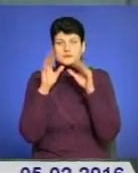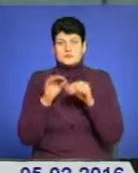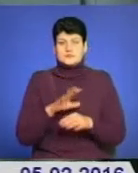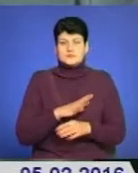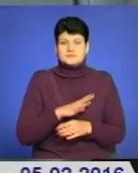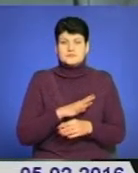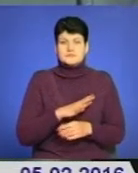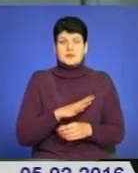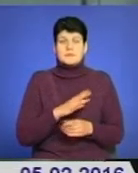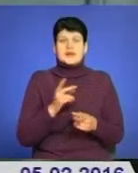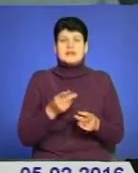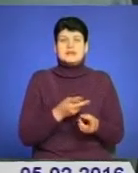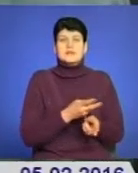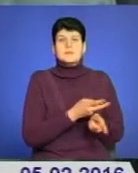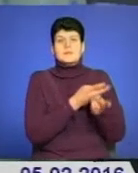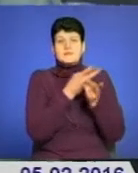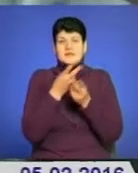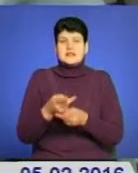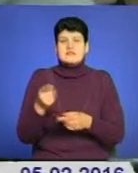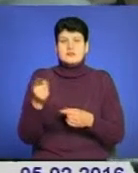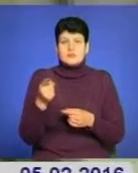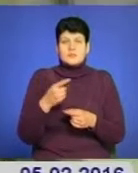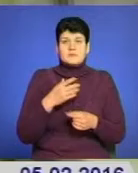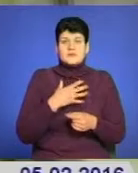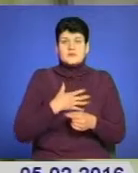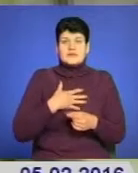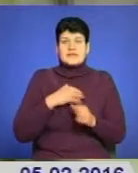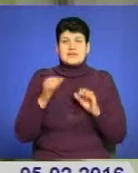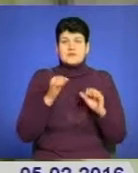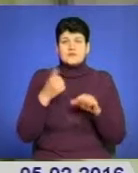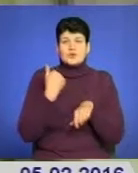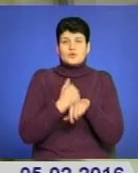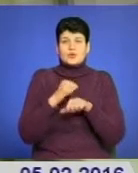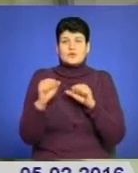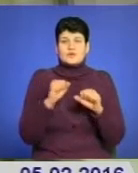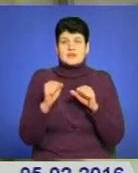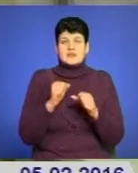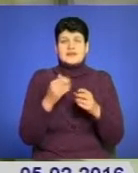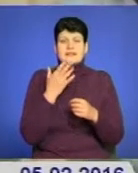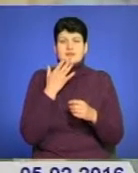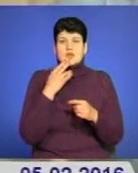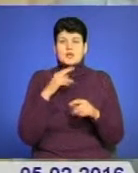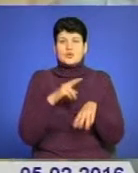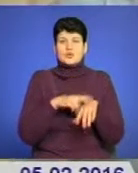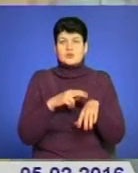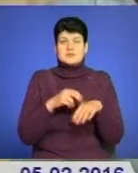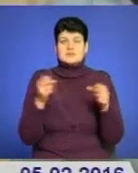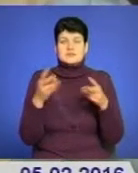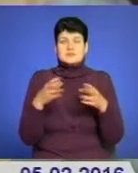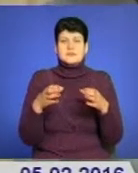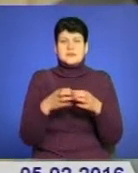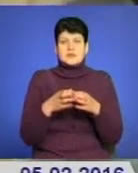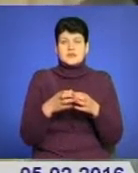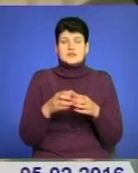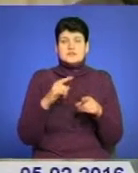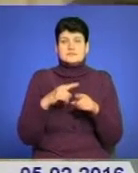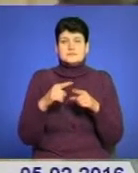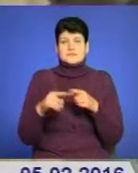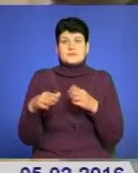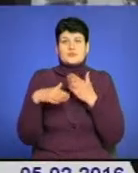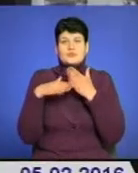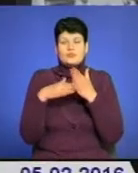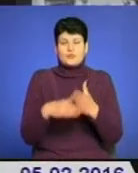Про транспортування травмованого до Тернополя подбало керівництво Головного управління Національної поліції та спецбатальйону. Карета швидкої з бригадою